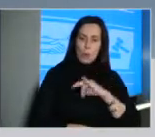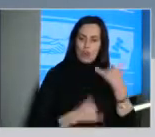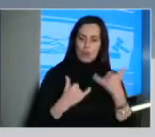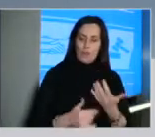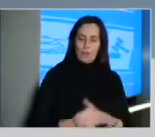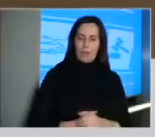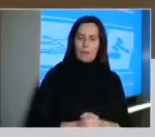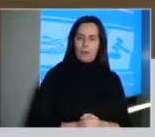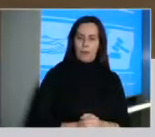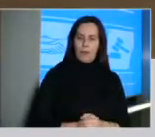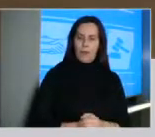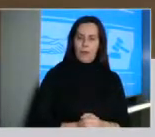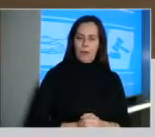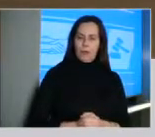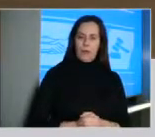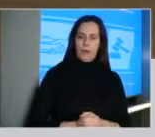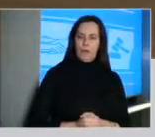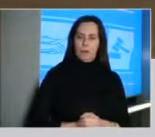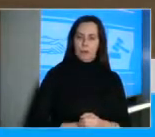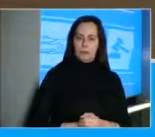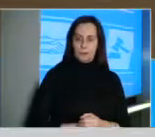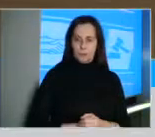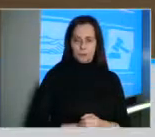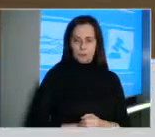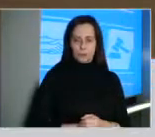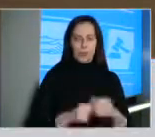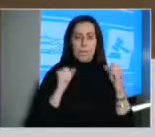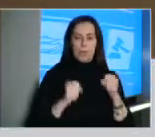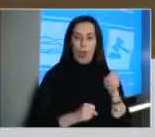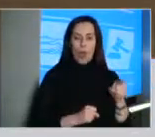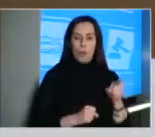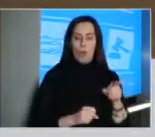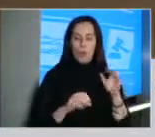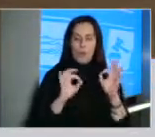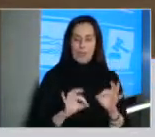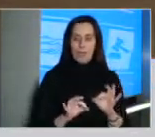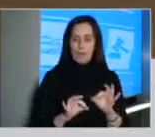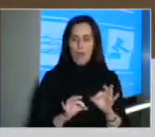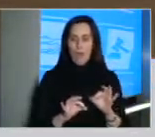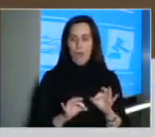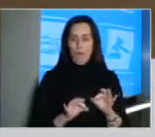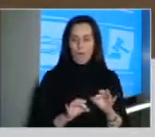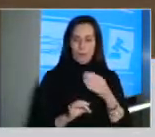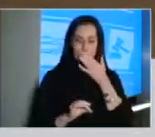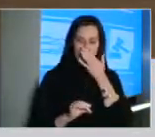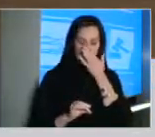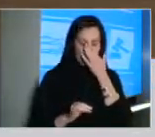כרגע. נכון, נכון. השאלות כולן במקום. זאת אומרת, הביטוח הלאומי הוא בעצם מה שנקרא